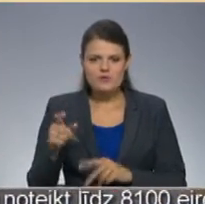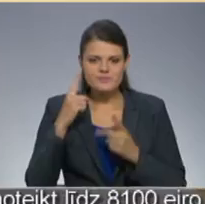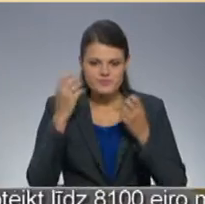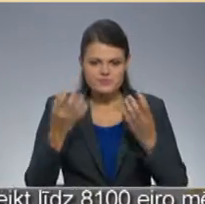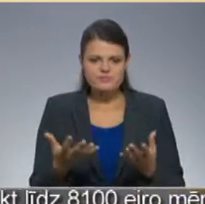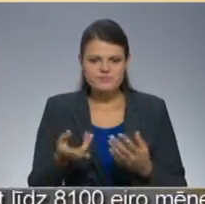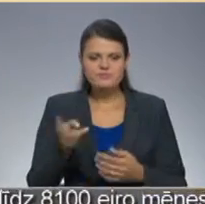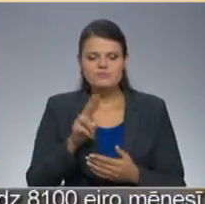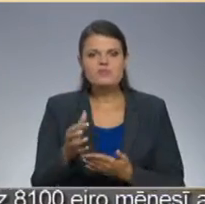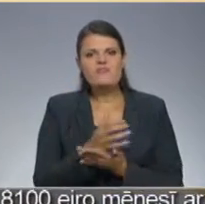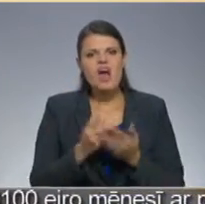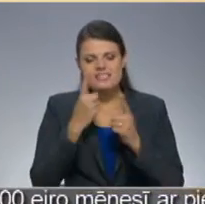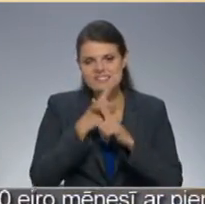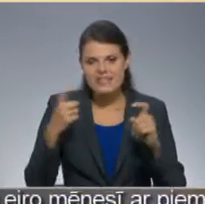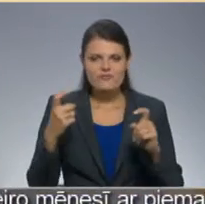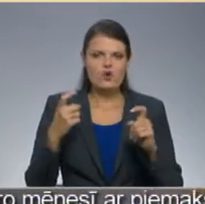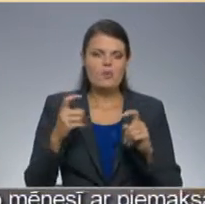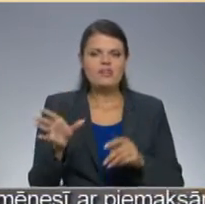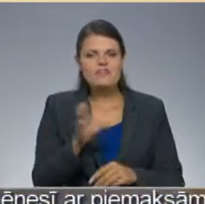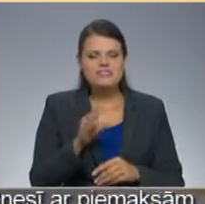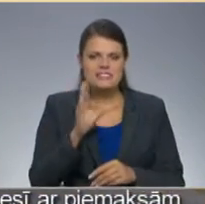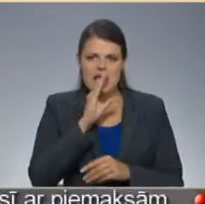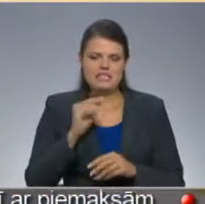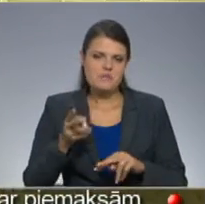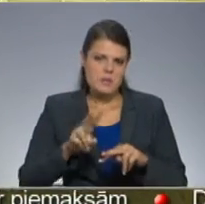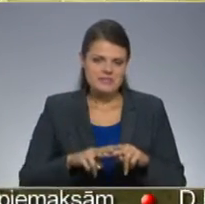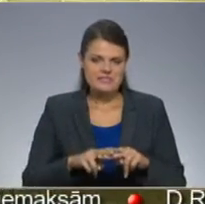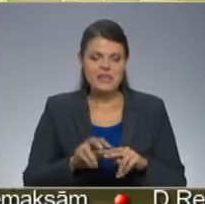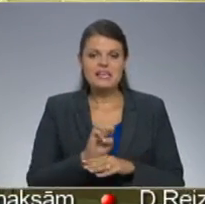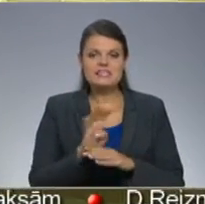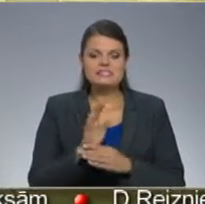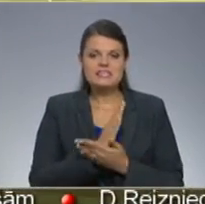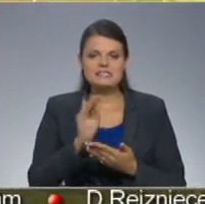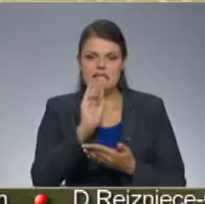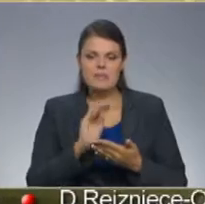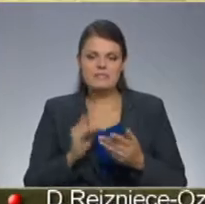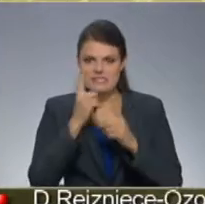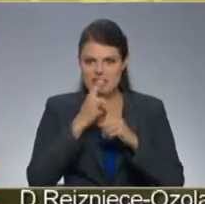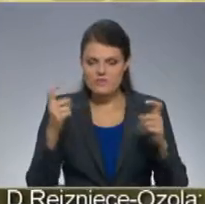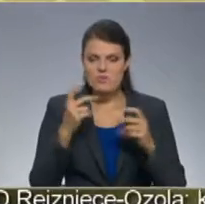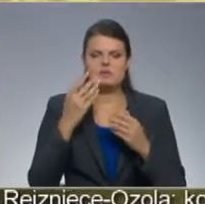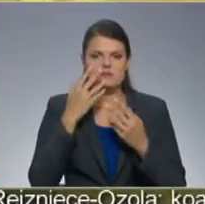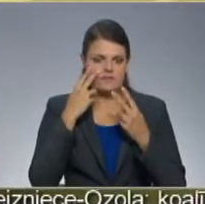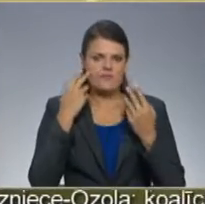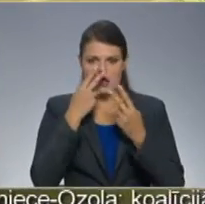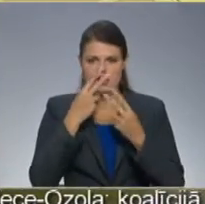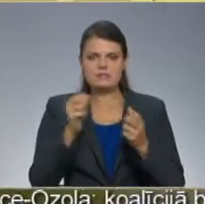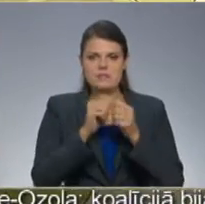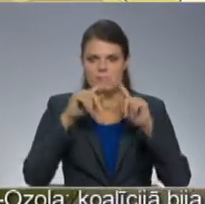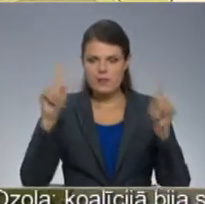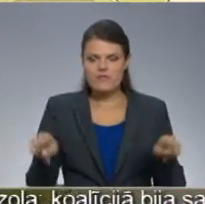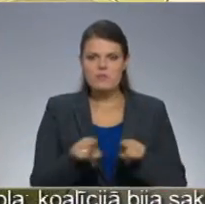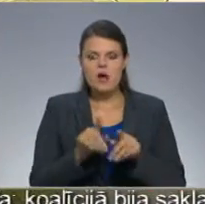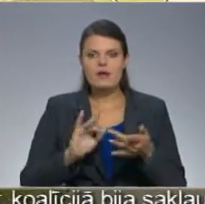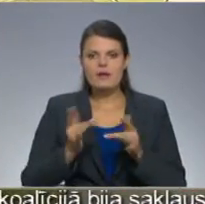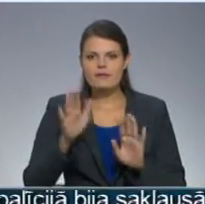un vāc informāciju visās iespējamās vietās. Sistematizētā informācija uzskatām redzam nevien papīra formātā, bet